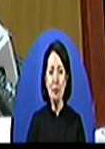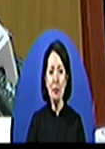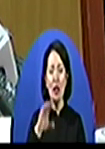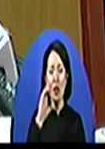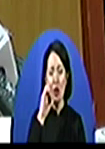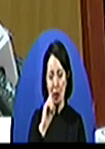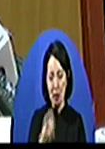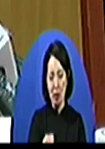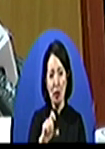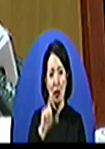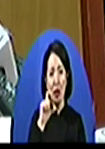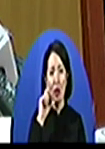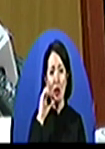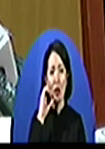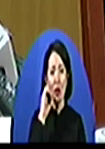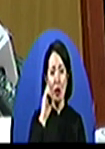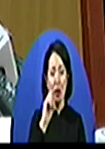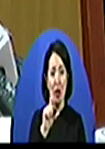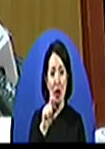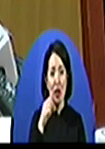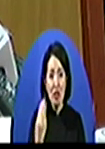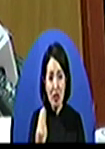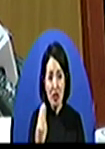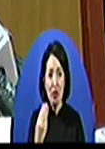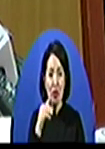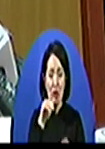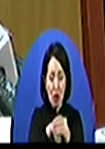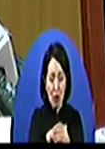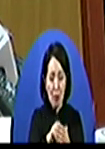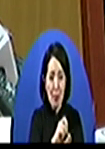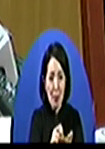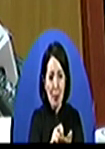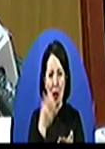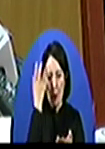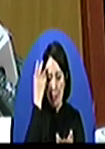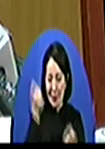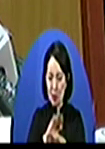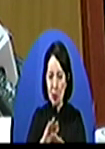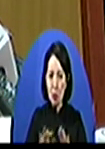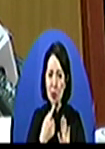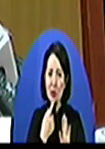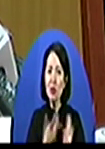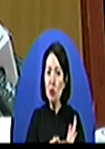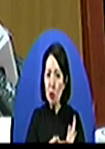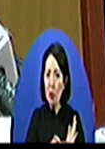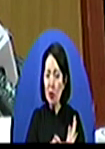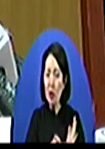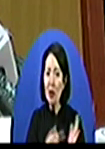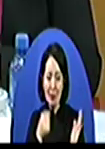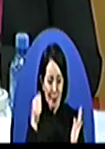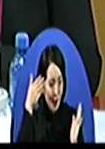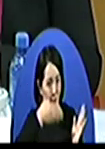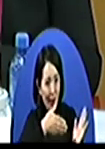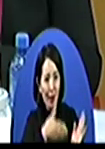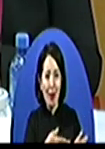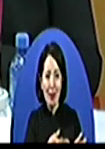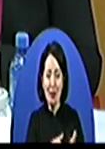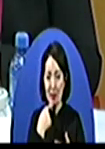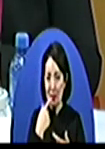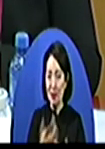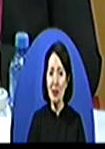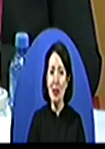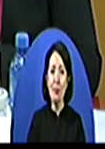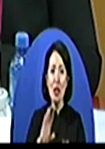өгөх гэж байгаа малчны хүүхдүүд бас их хүндрэлтэй болох нэ. Эндийг одоо бас анхаарч өгөөчэй гэж ингэж бол хэлж байгаа. Гэр